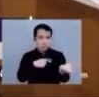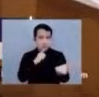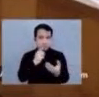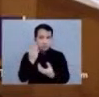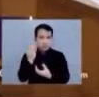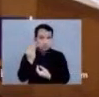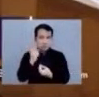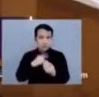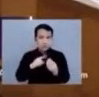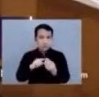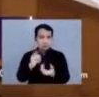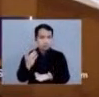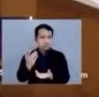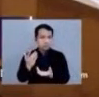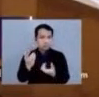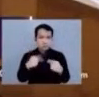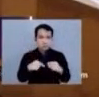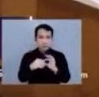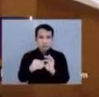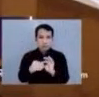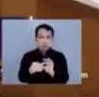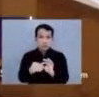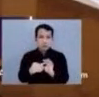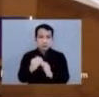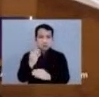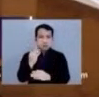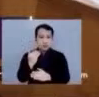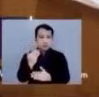updated as to the status of that. No? Kasi